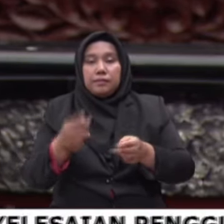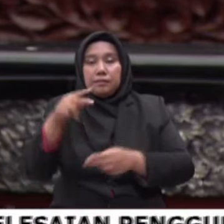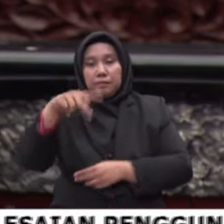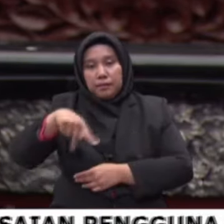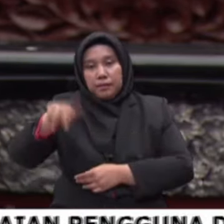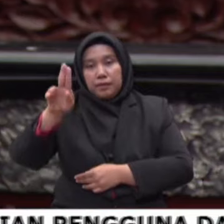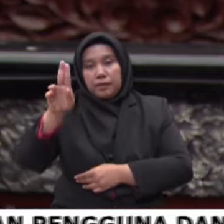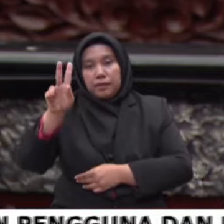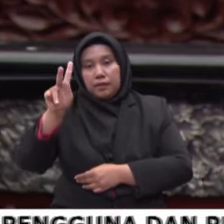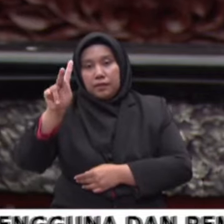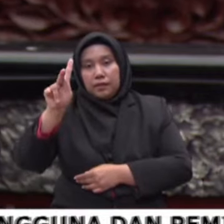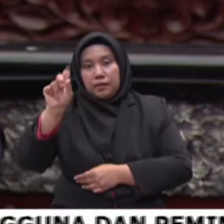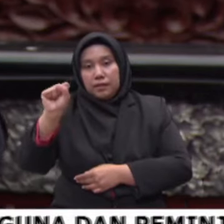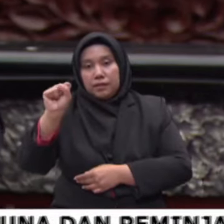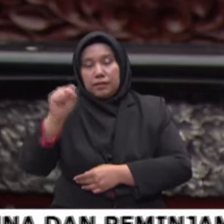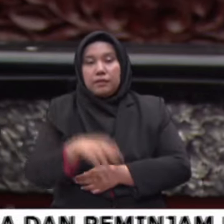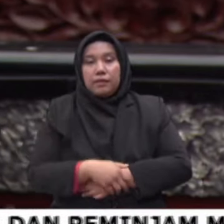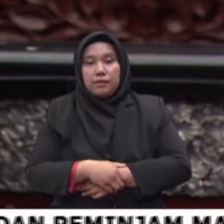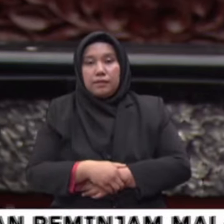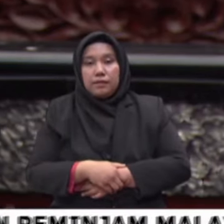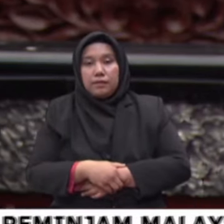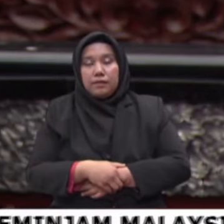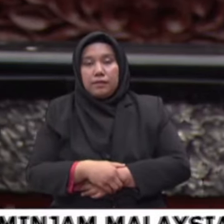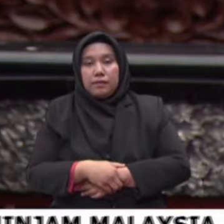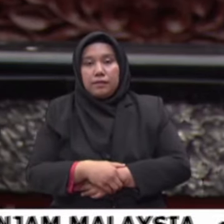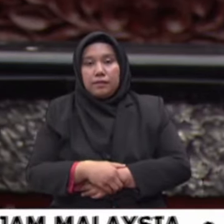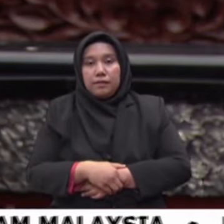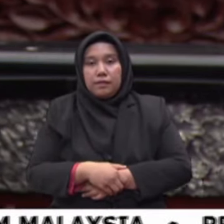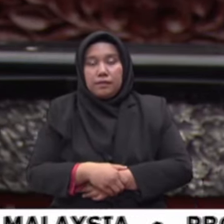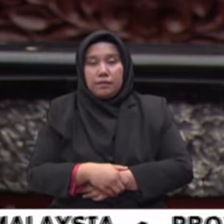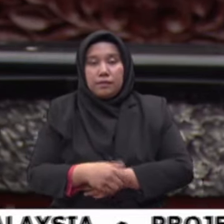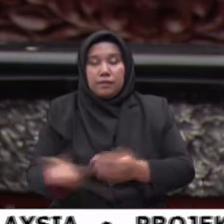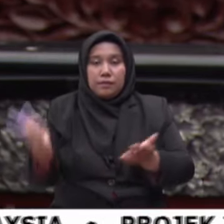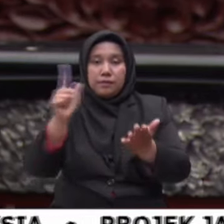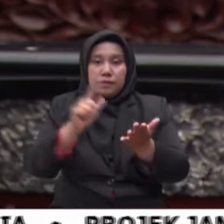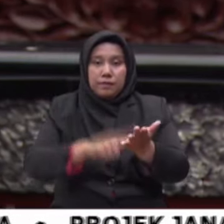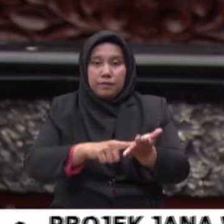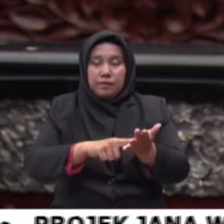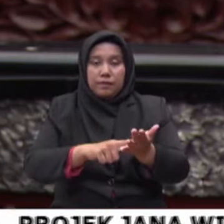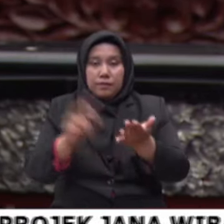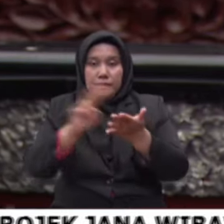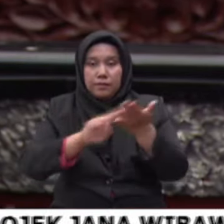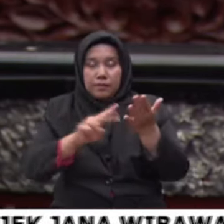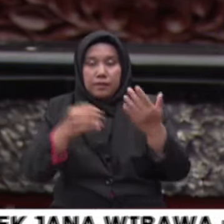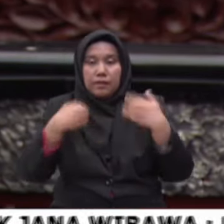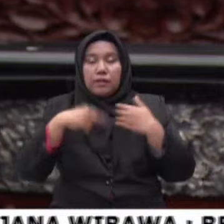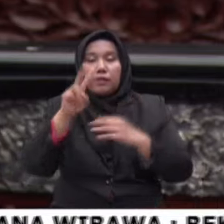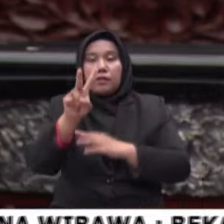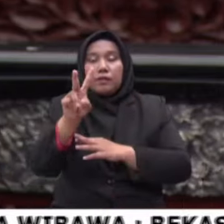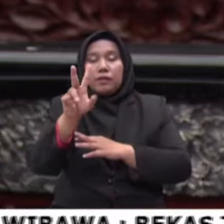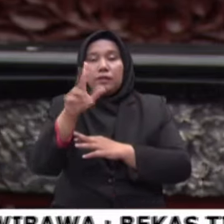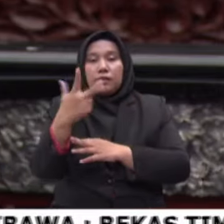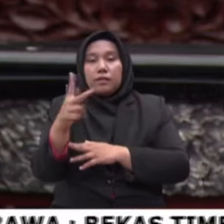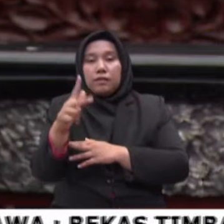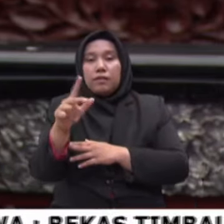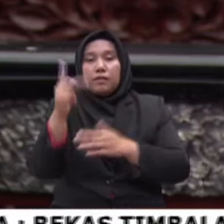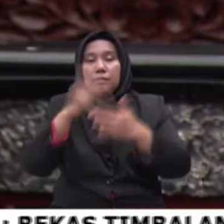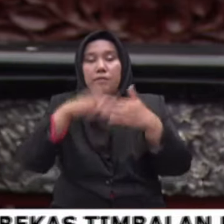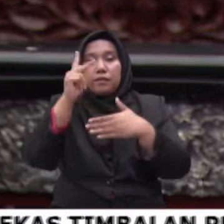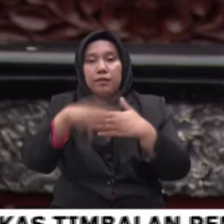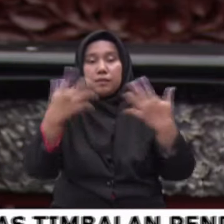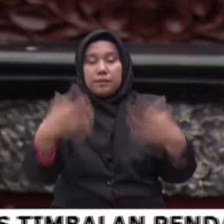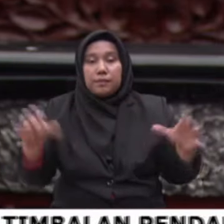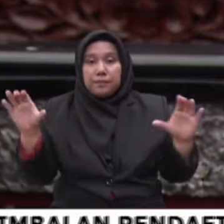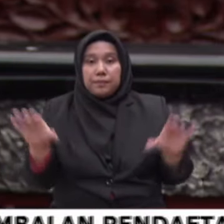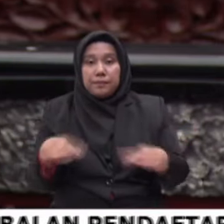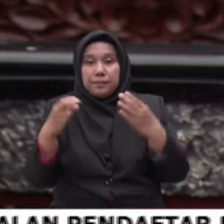PKS. Daripada laporan yang saya baca, ada 213 program yang telah dilaksanakan